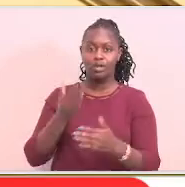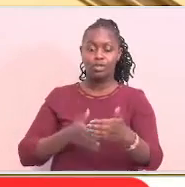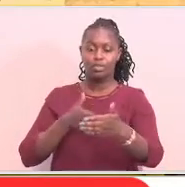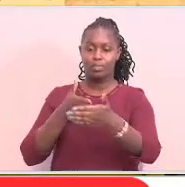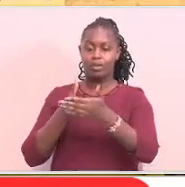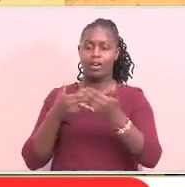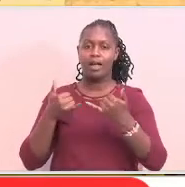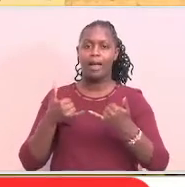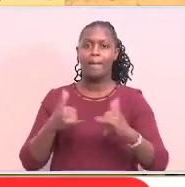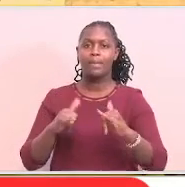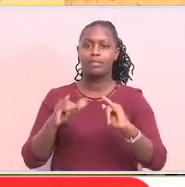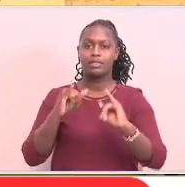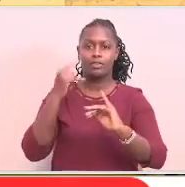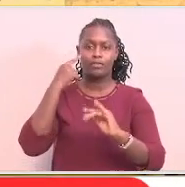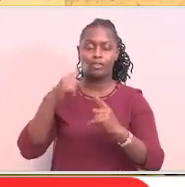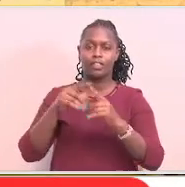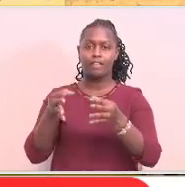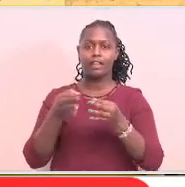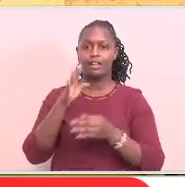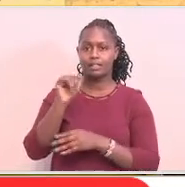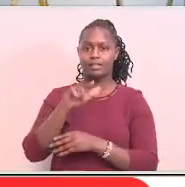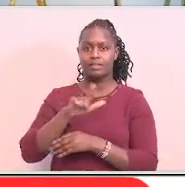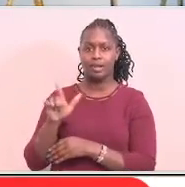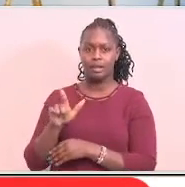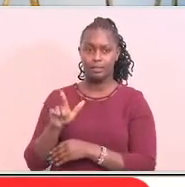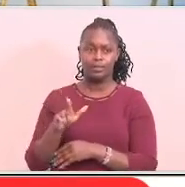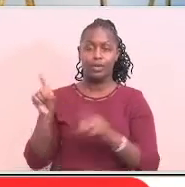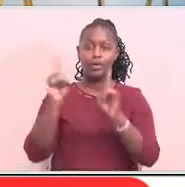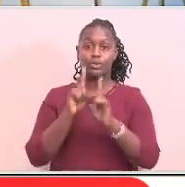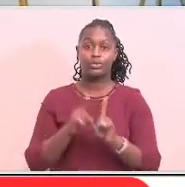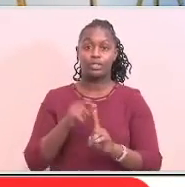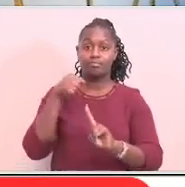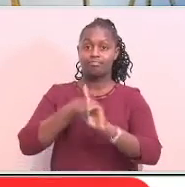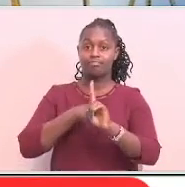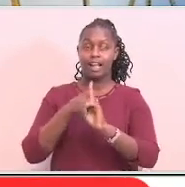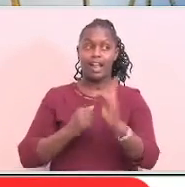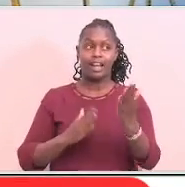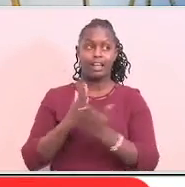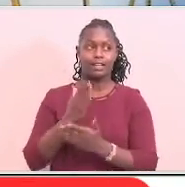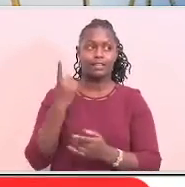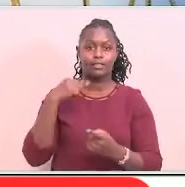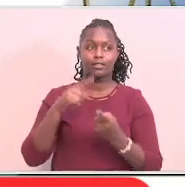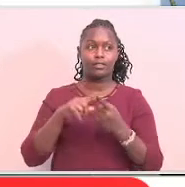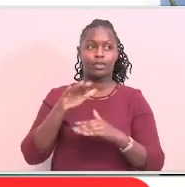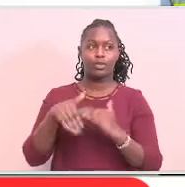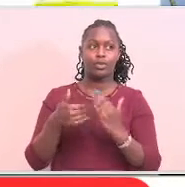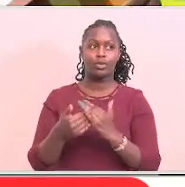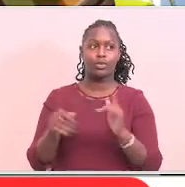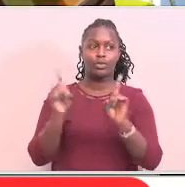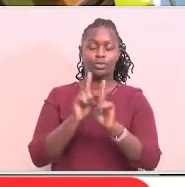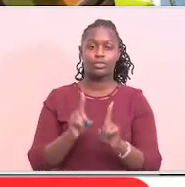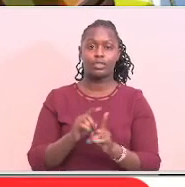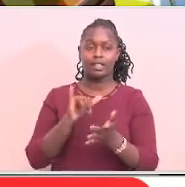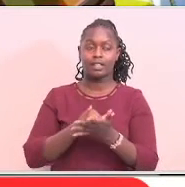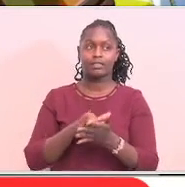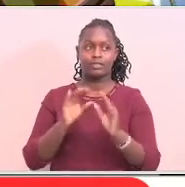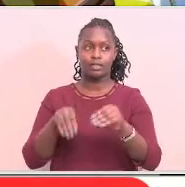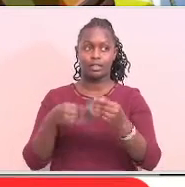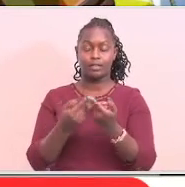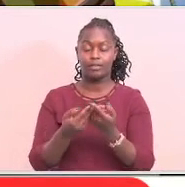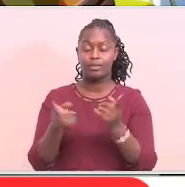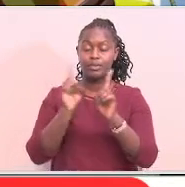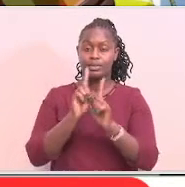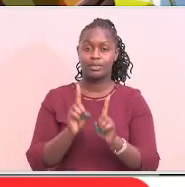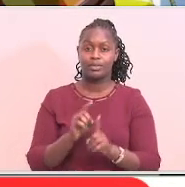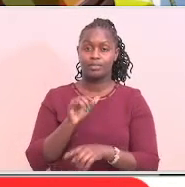wake ukizidi kuongezeka. Tume ya kutetea haki za kibinadamu, mashirika ya katiba Institute, Institute